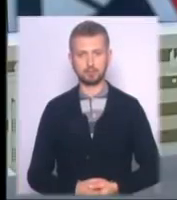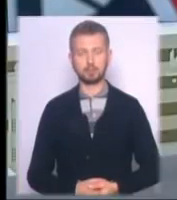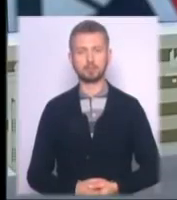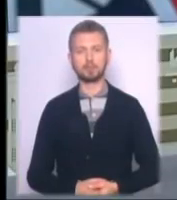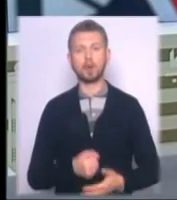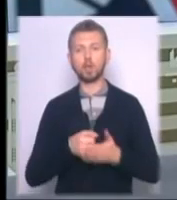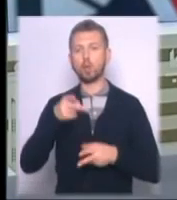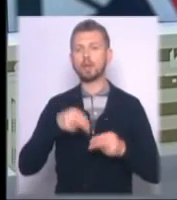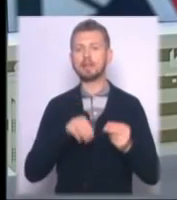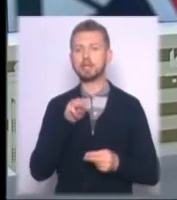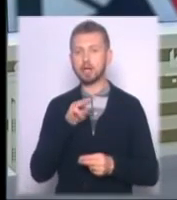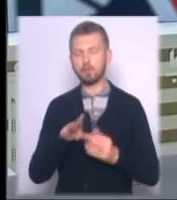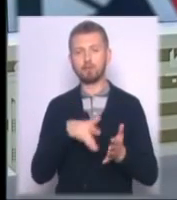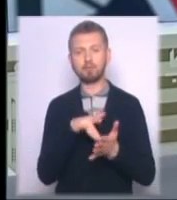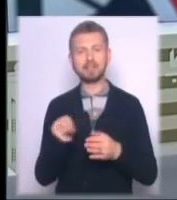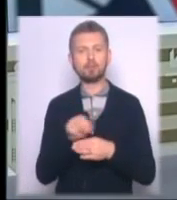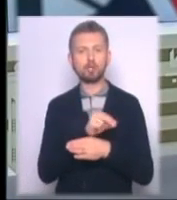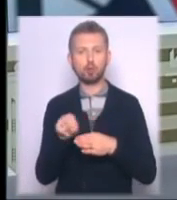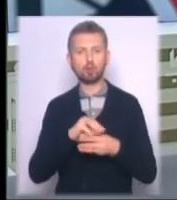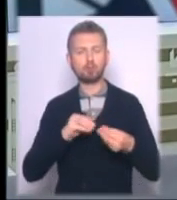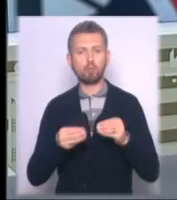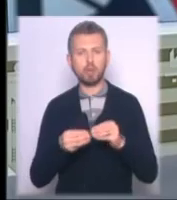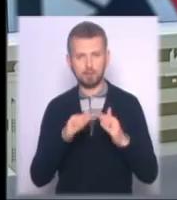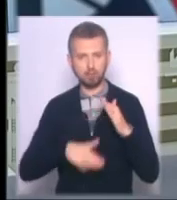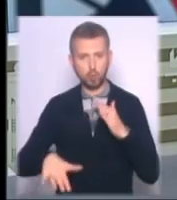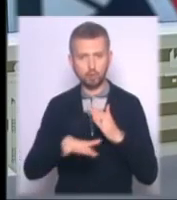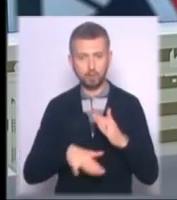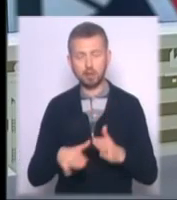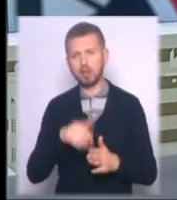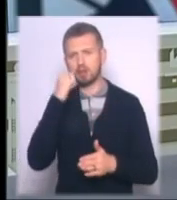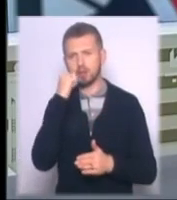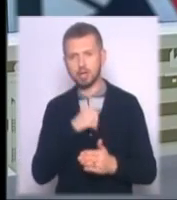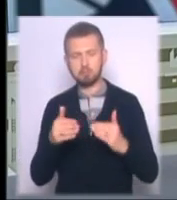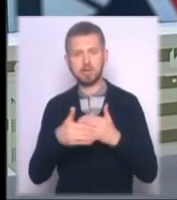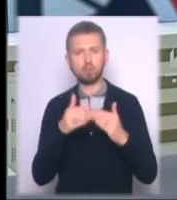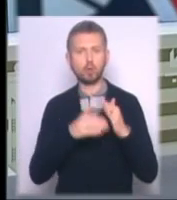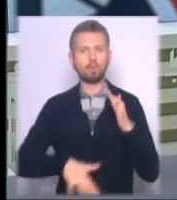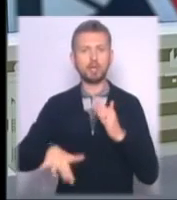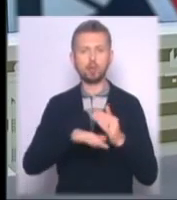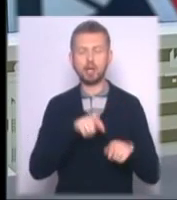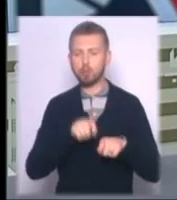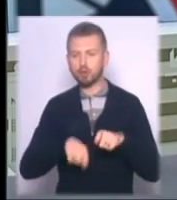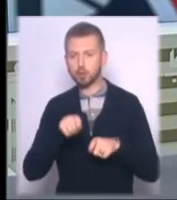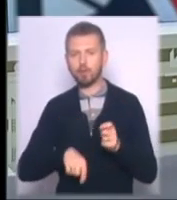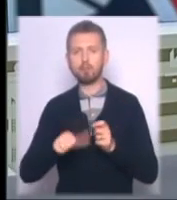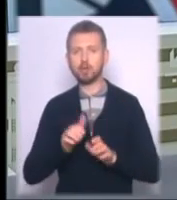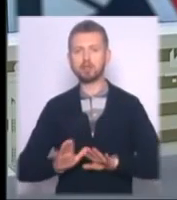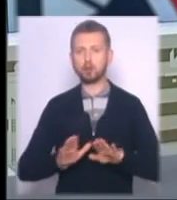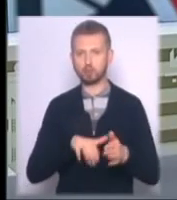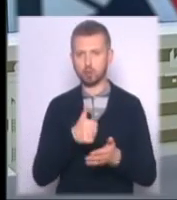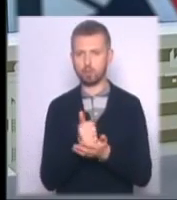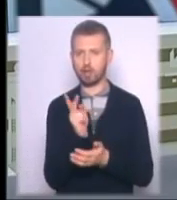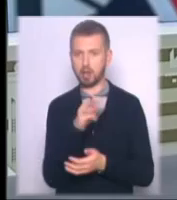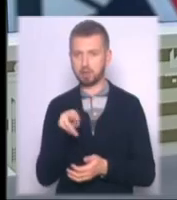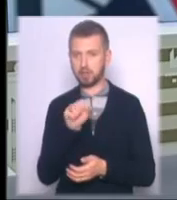До кінця травня у місті відремонтують проблемні подвір'я. Занедбані прибудинкові території проінспектував перший заступник голови КМДА Ігор Ніконов.